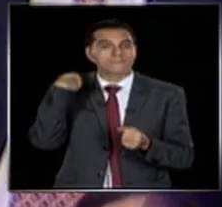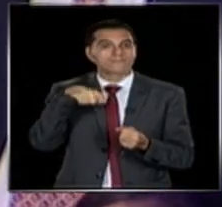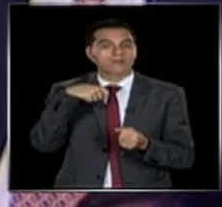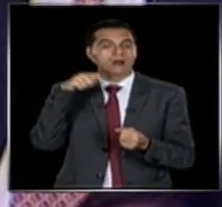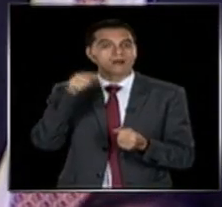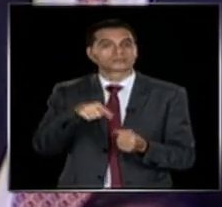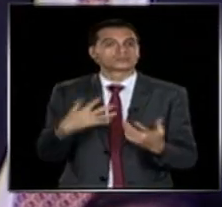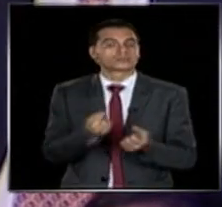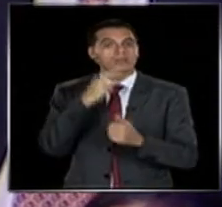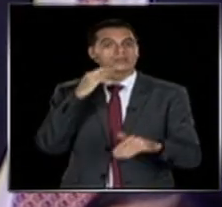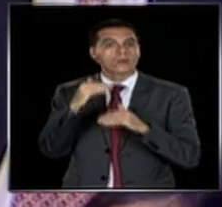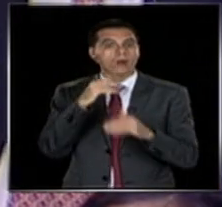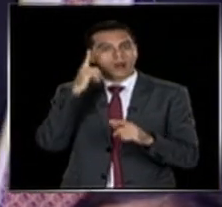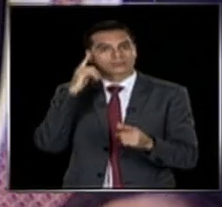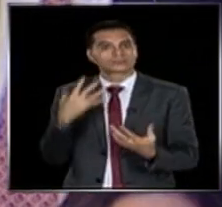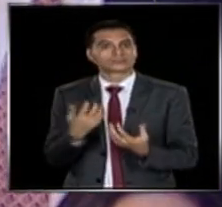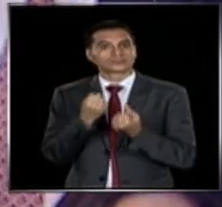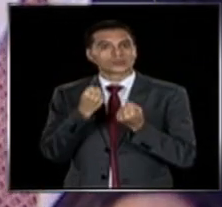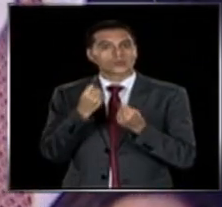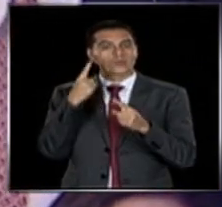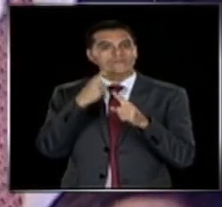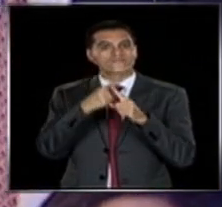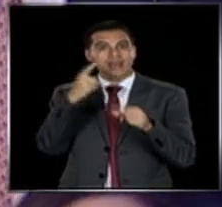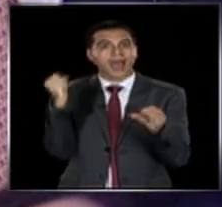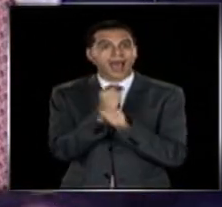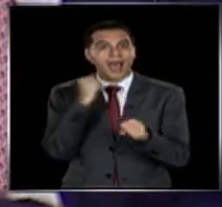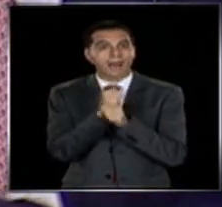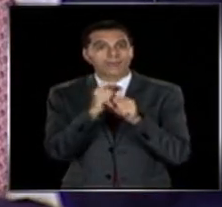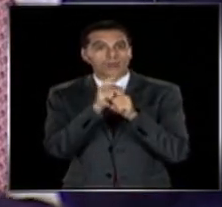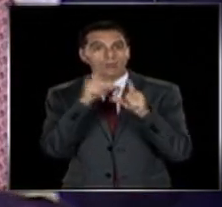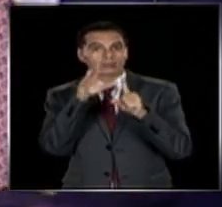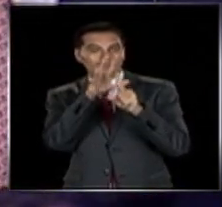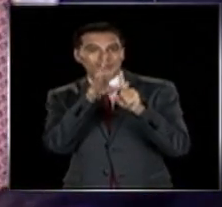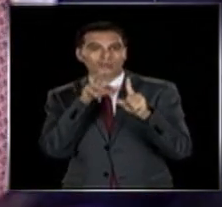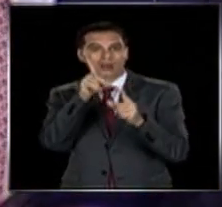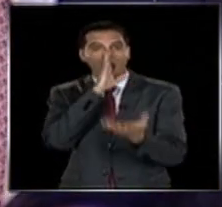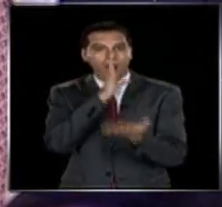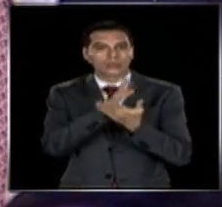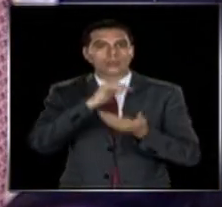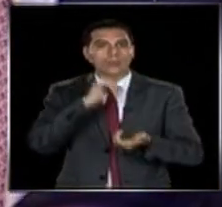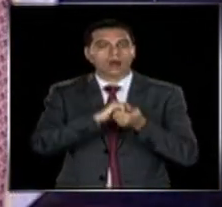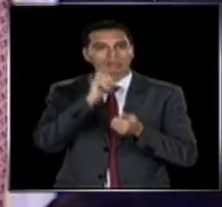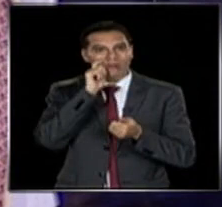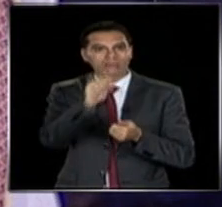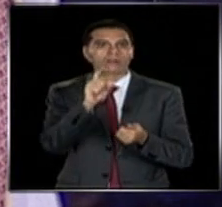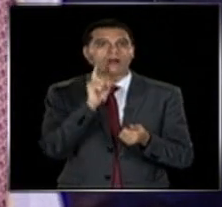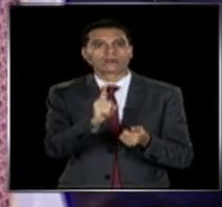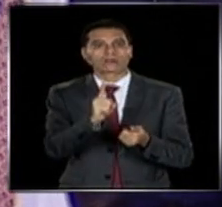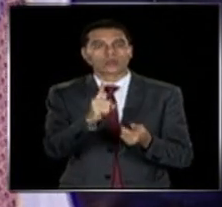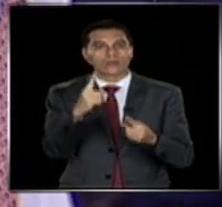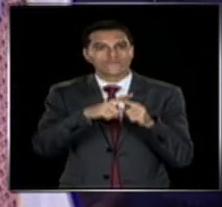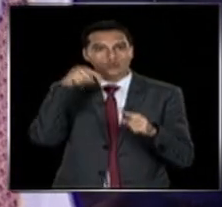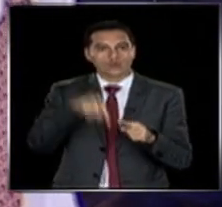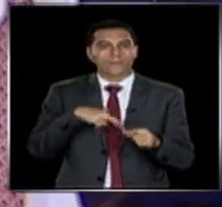فإن دلائل الأشياء تعرف بالأفعال. صدقت الوعد وحان اليوم